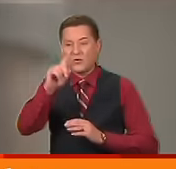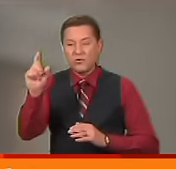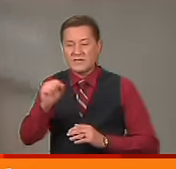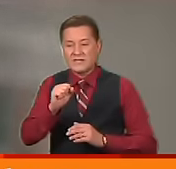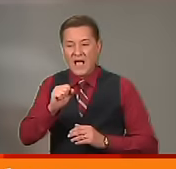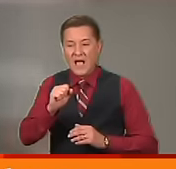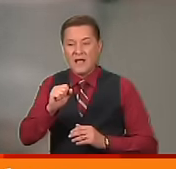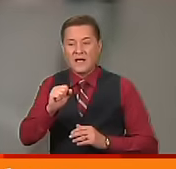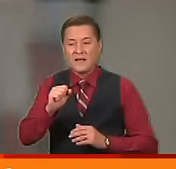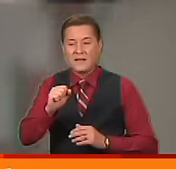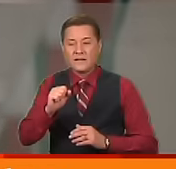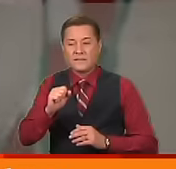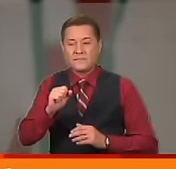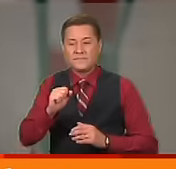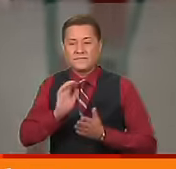зібрання.